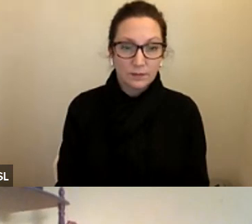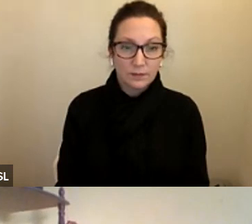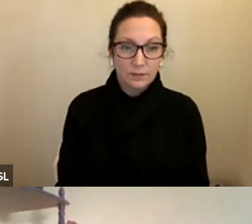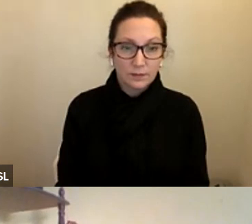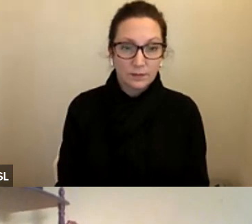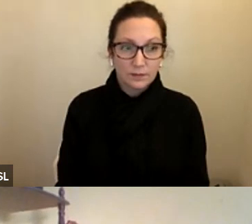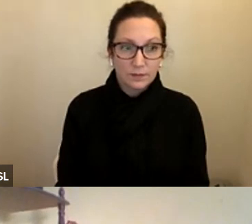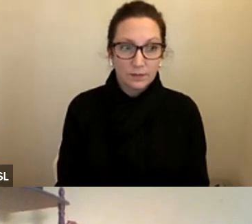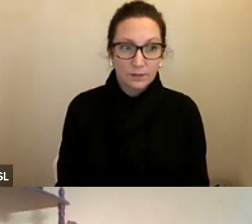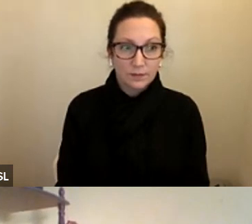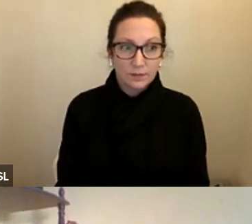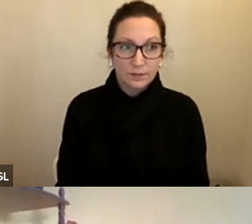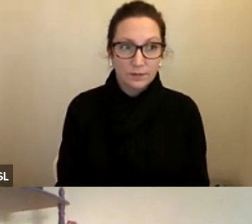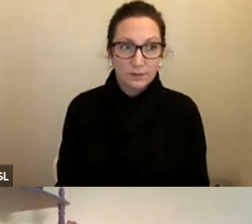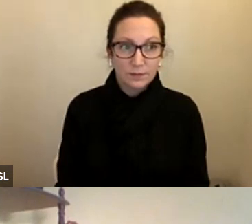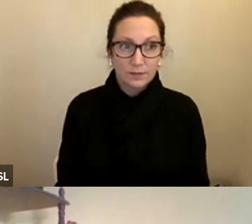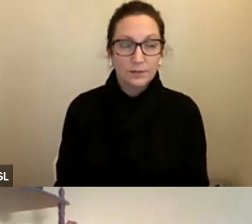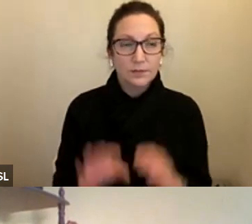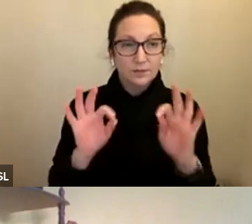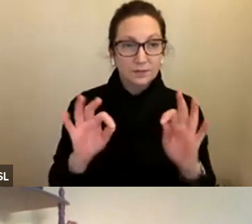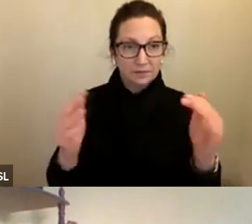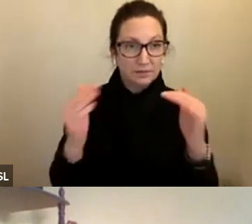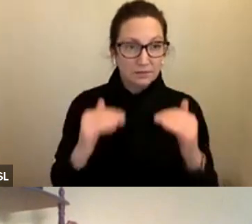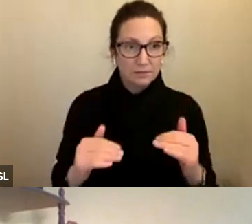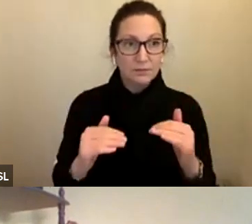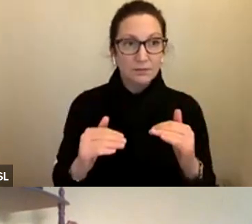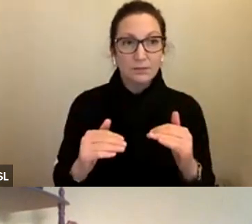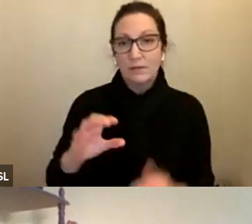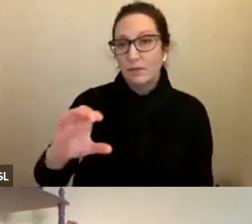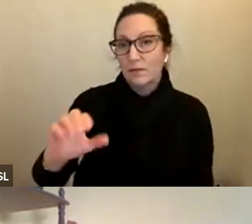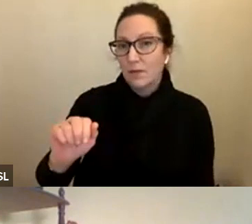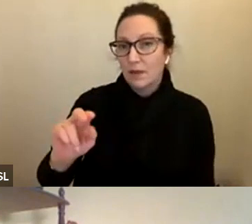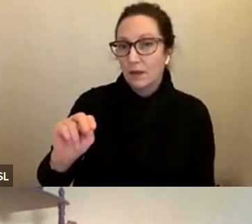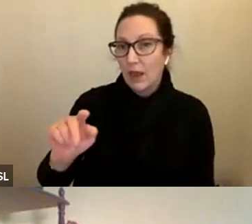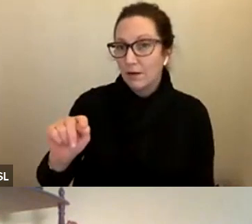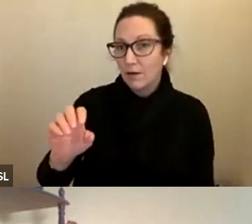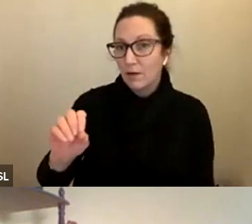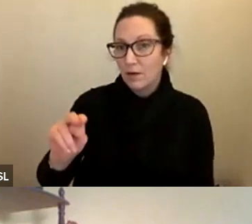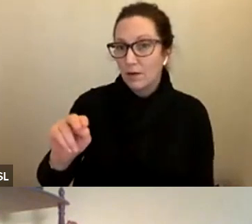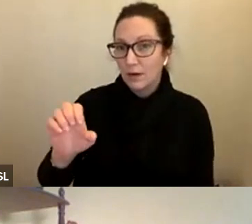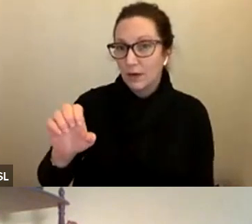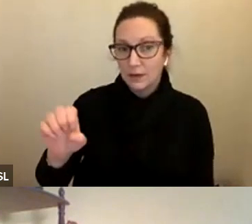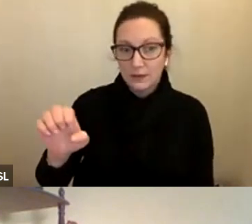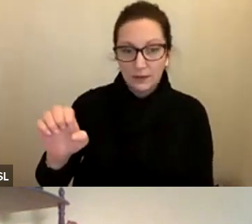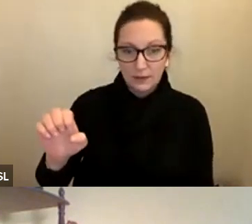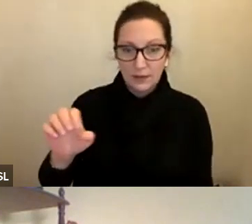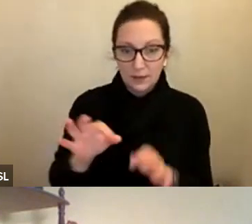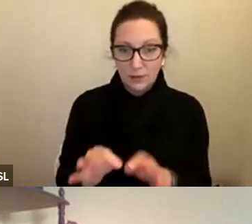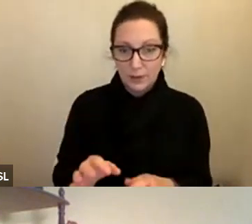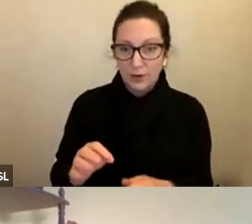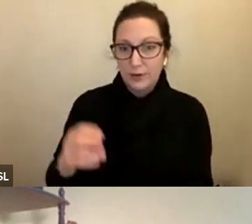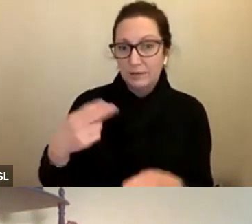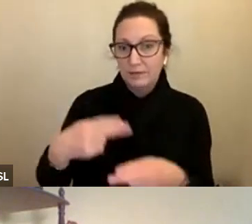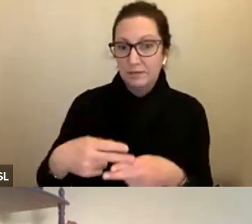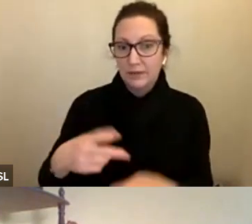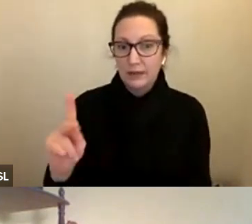重。Thank you. Thank you. Our Cantonese interpreter is Ki Yi Su. Joan, will